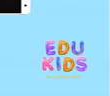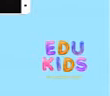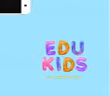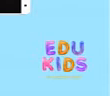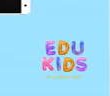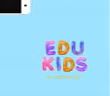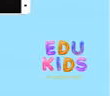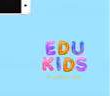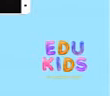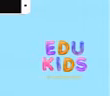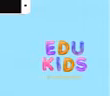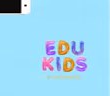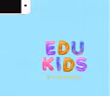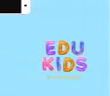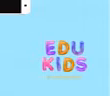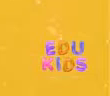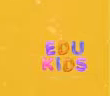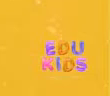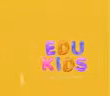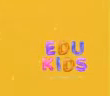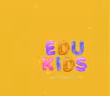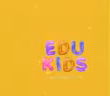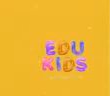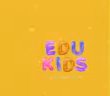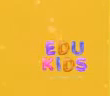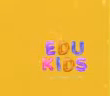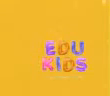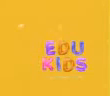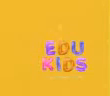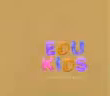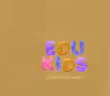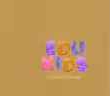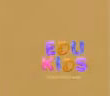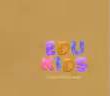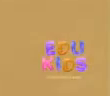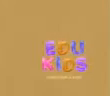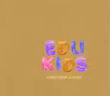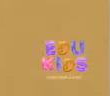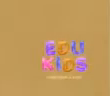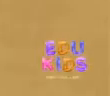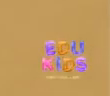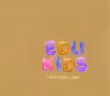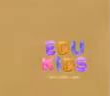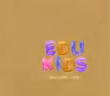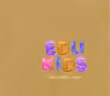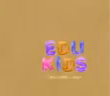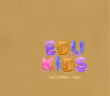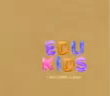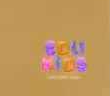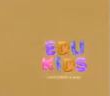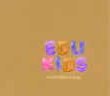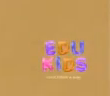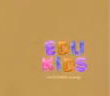quvvatlashda, rul va pedalni quflab qo'yishda kerak bo'ladi. Ikkinchi g'oya uchuvchi velosipedlar. Bu velosipedlarning ramasi maxsus